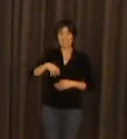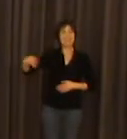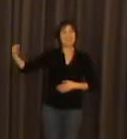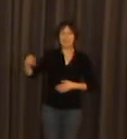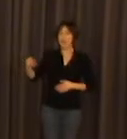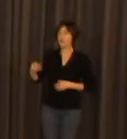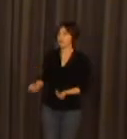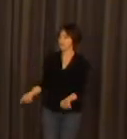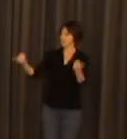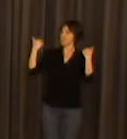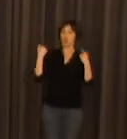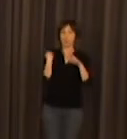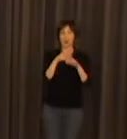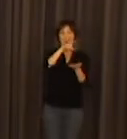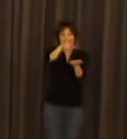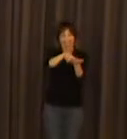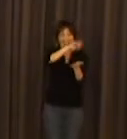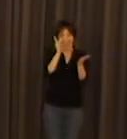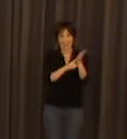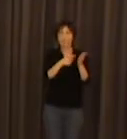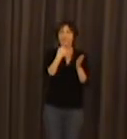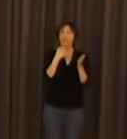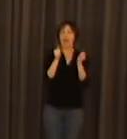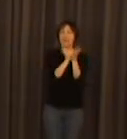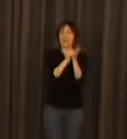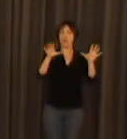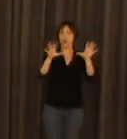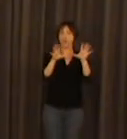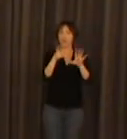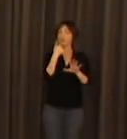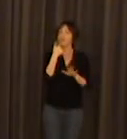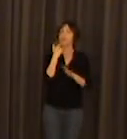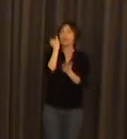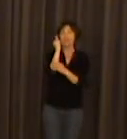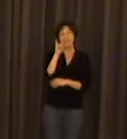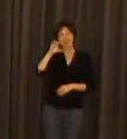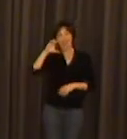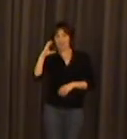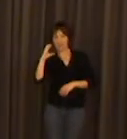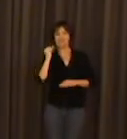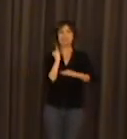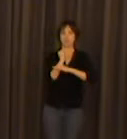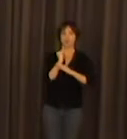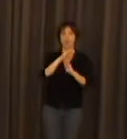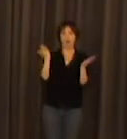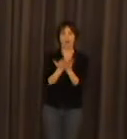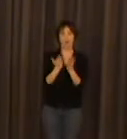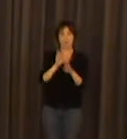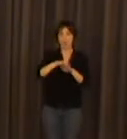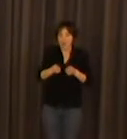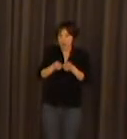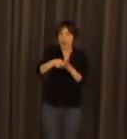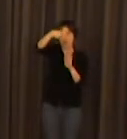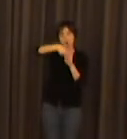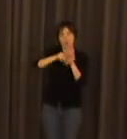diu exactament en l'article 10 que l'Institut d'Estudis Catalans és la institució acadèmica que determina les normes lingüístiques de la llengua